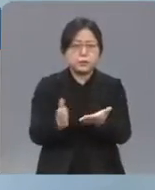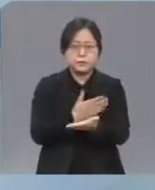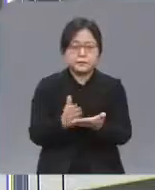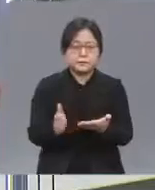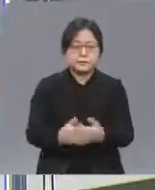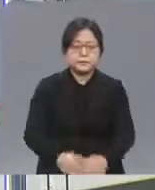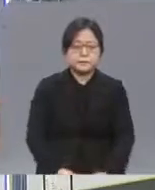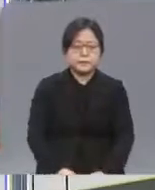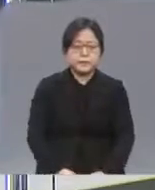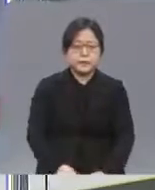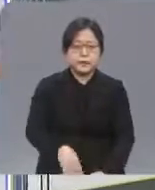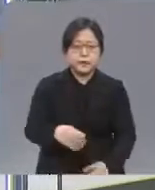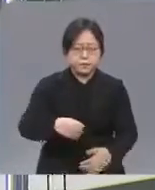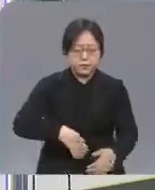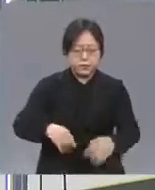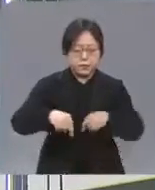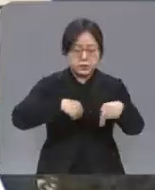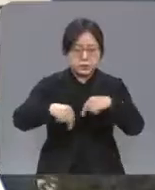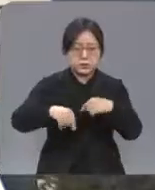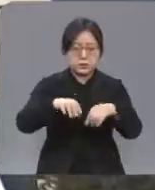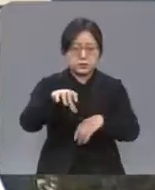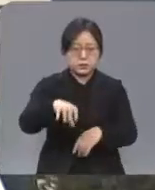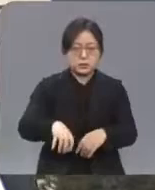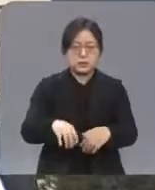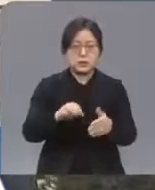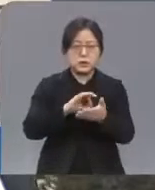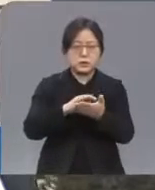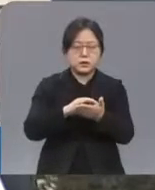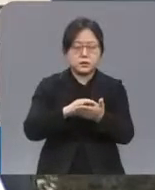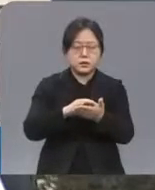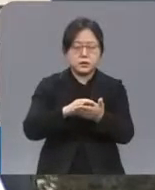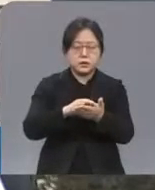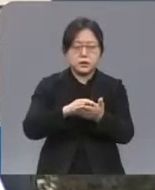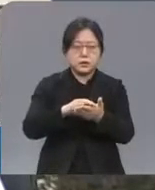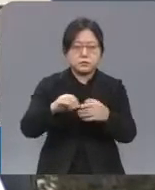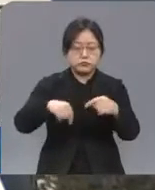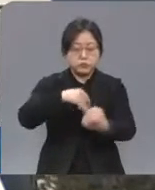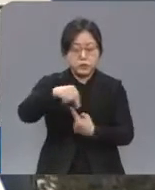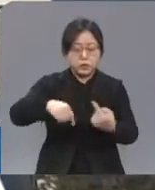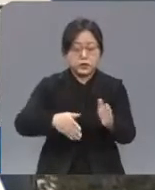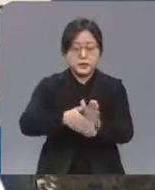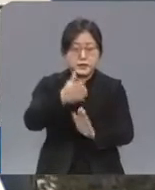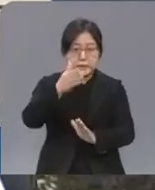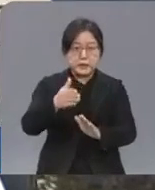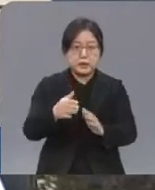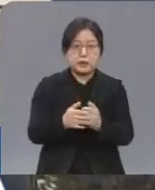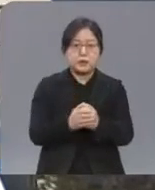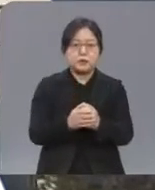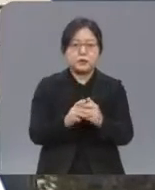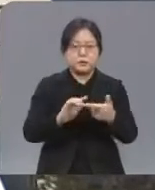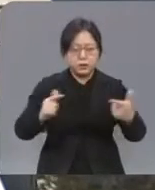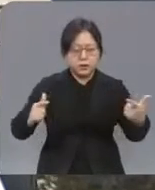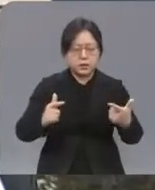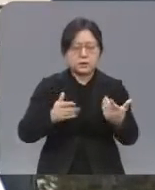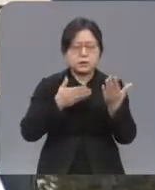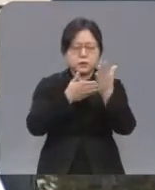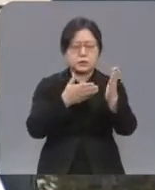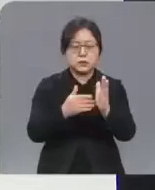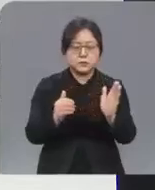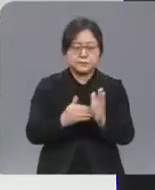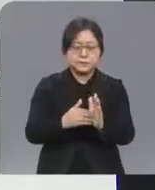않았습니다. 복지정책을 현장에서 집행하는 자치단체 차원의 대책이 필요하다는 요구도 여러 차례